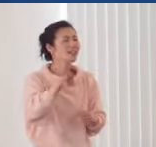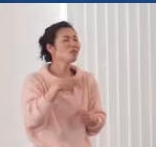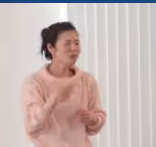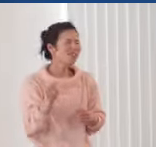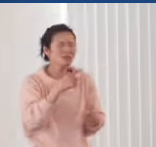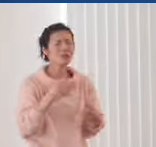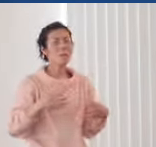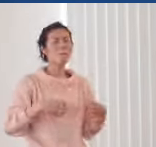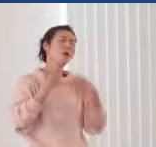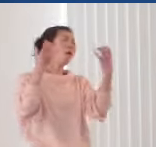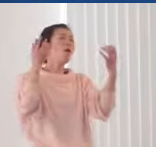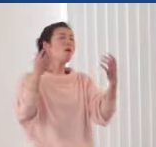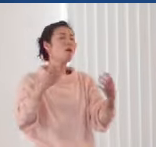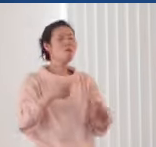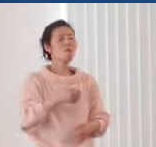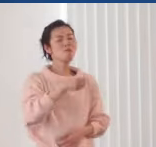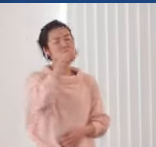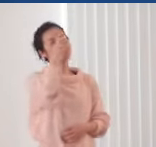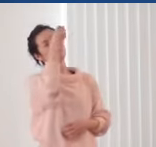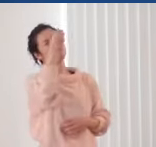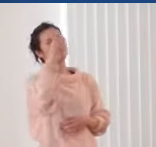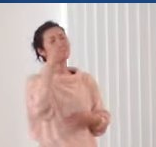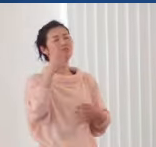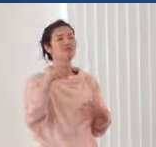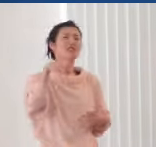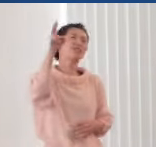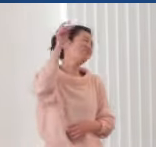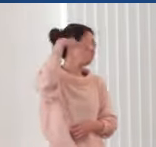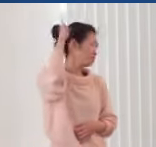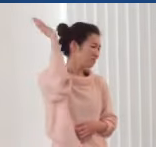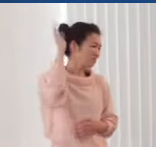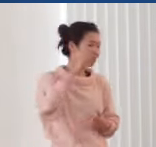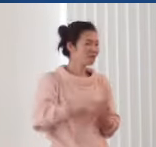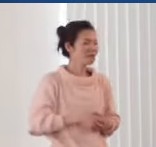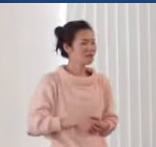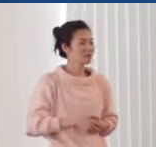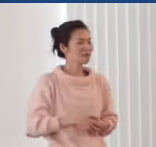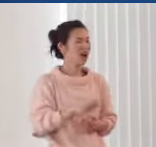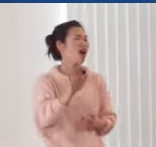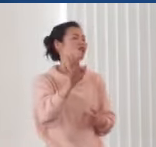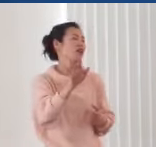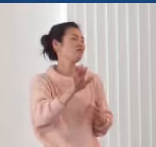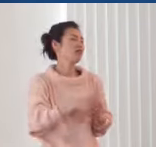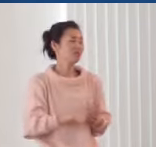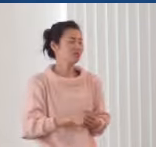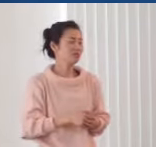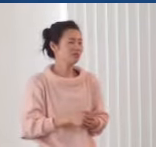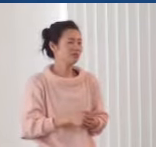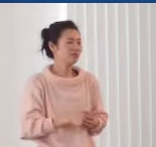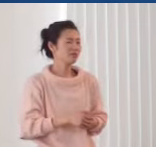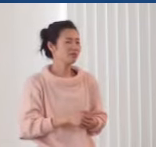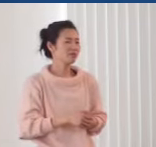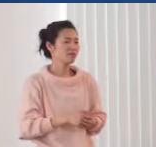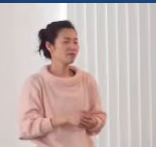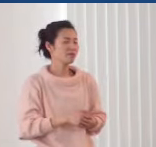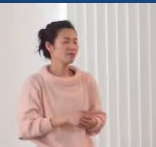から。だから神様のなさることを、まあ時にそれは辛い、